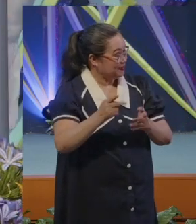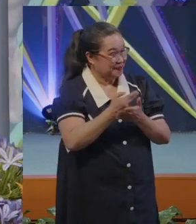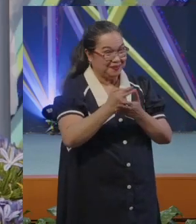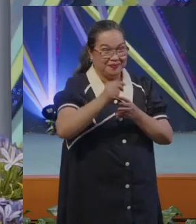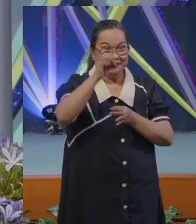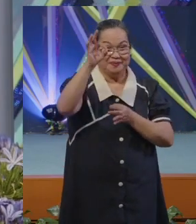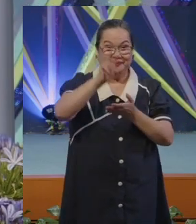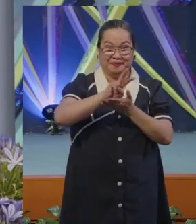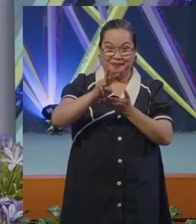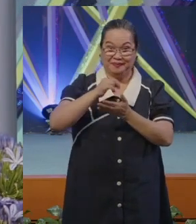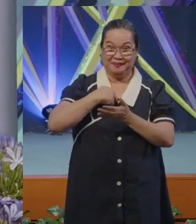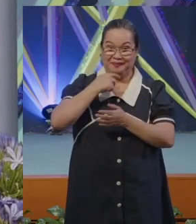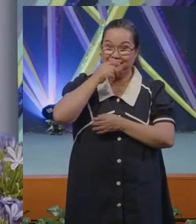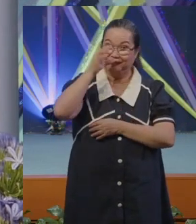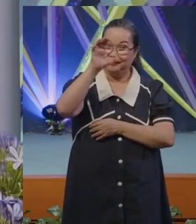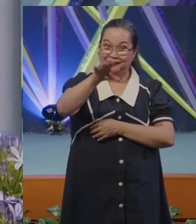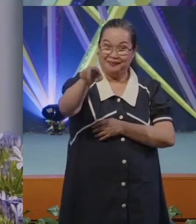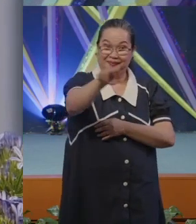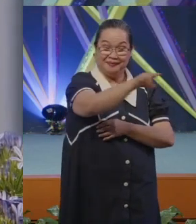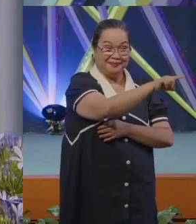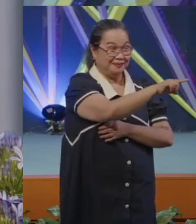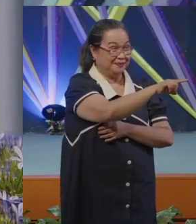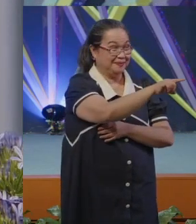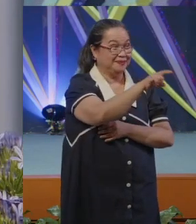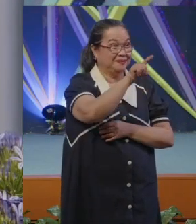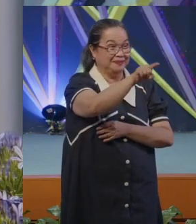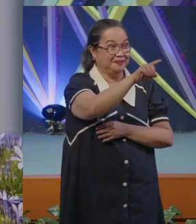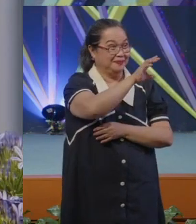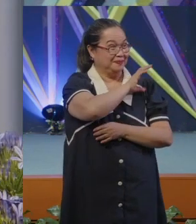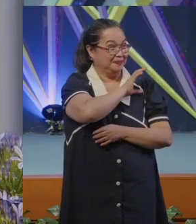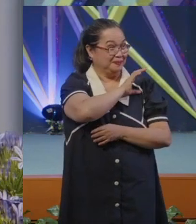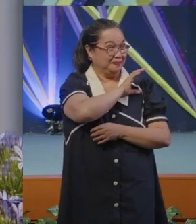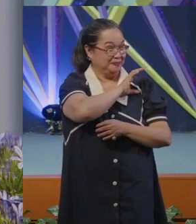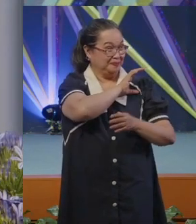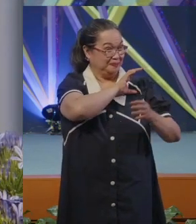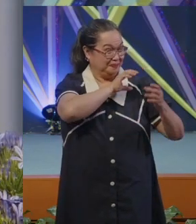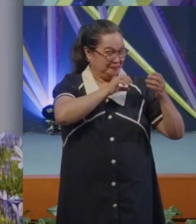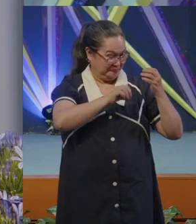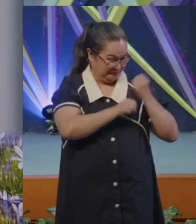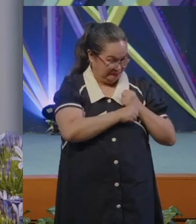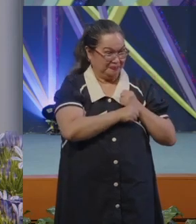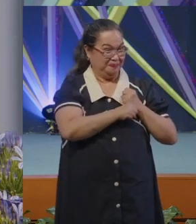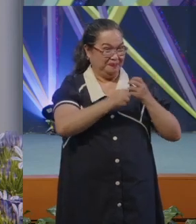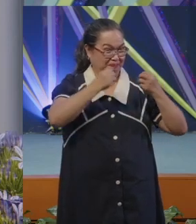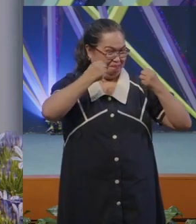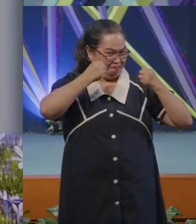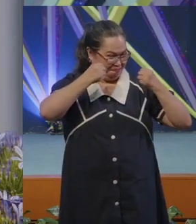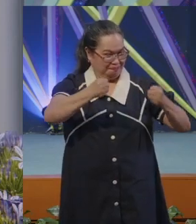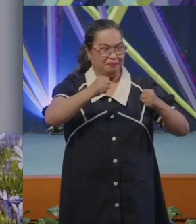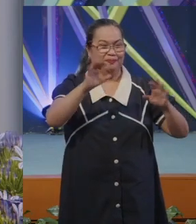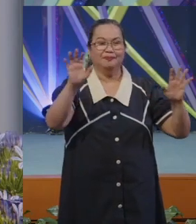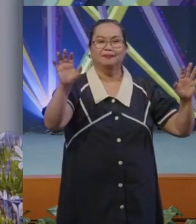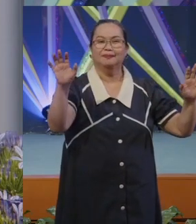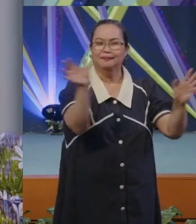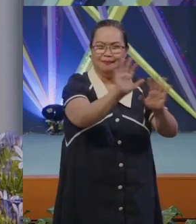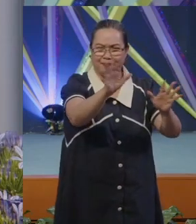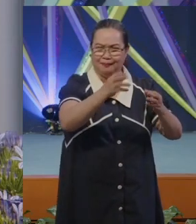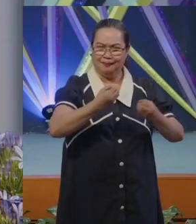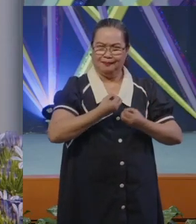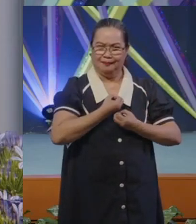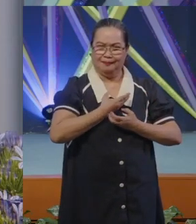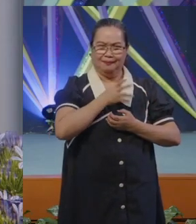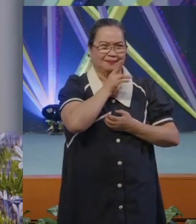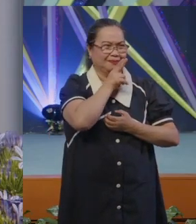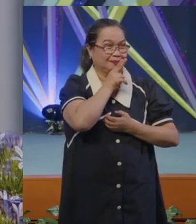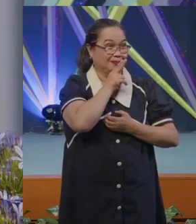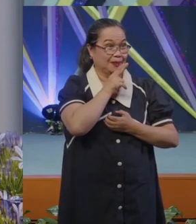verse 9, have I not commanded you? Be strong and courageous. Do not be frightened. Takot na takot